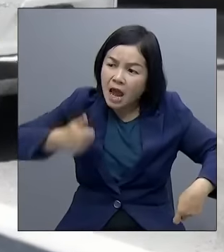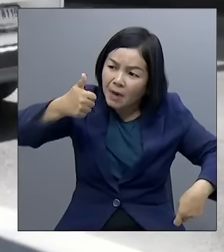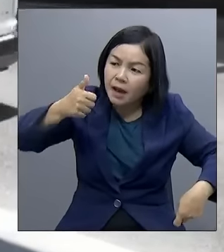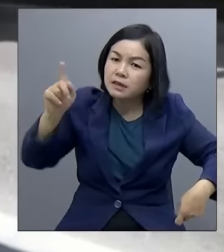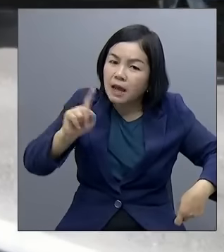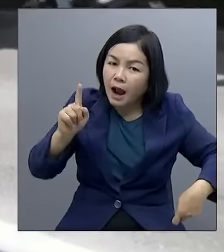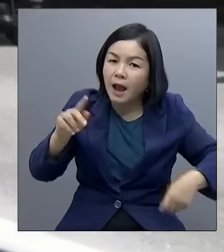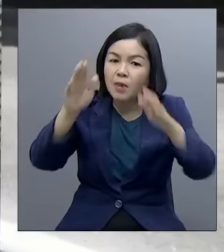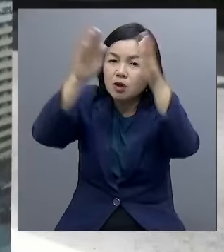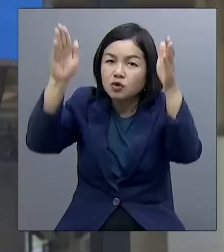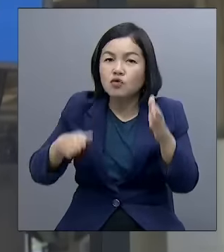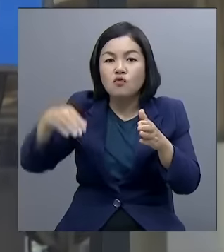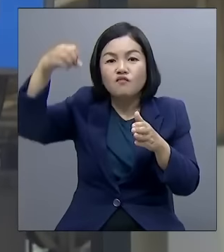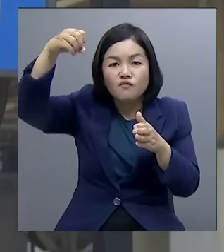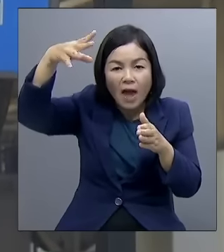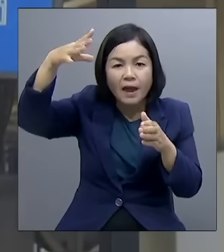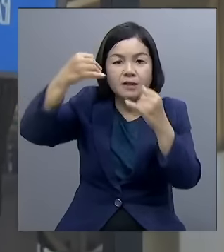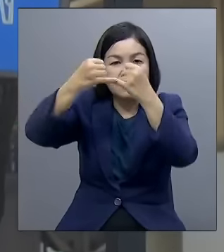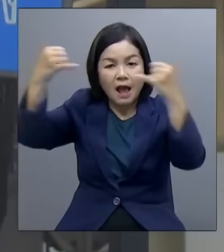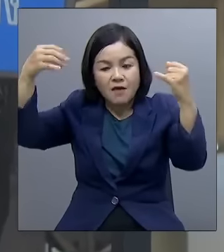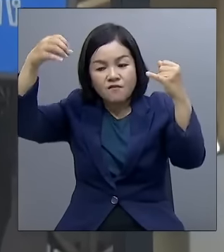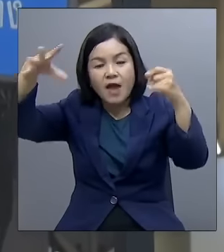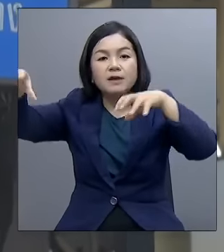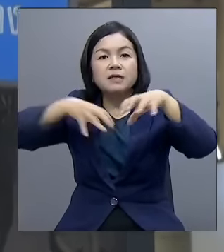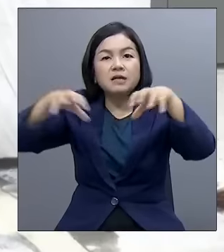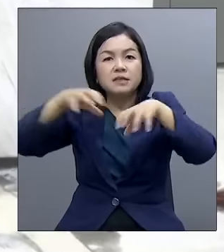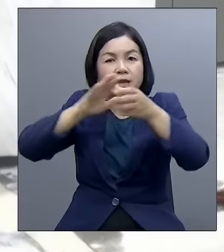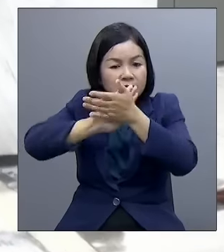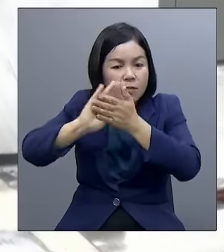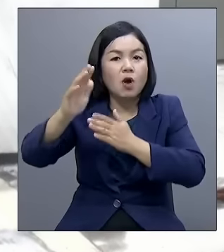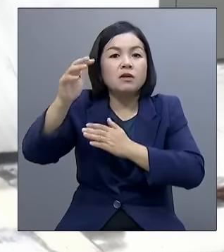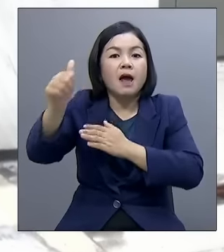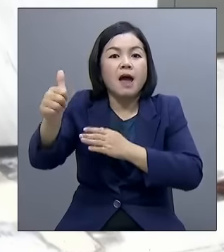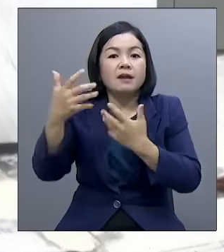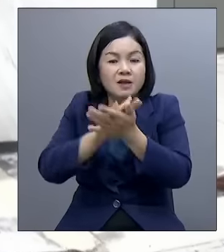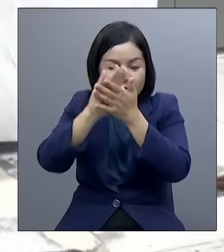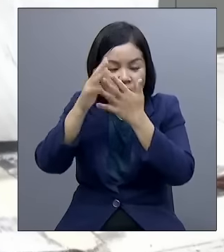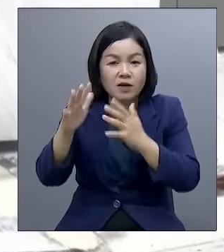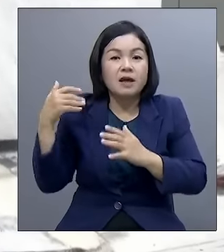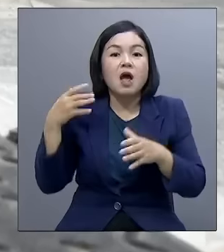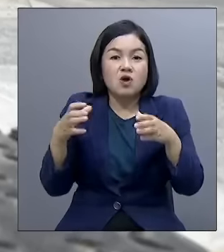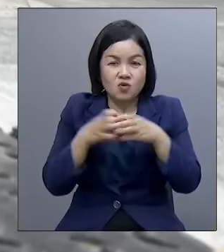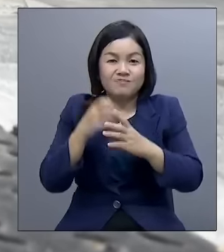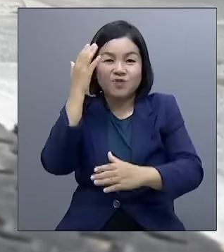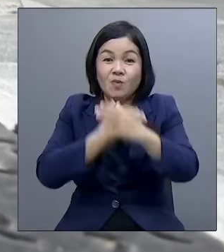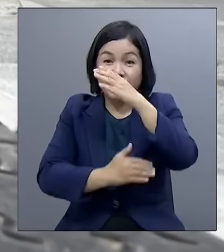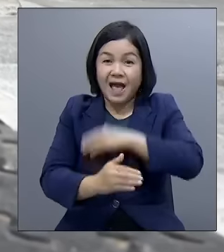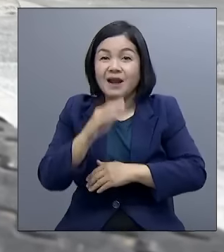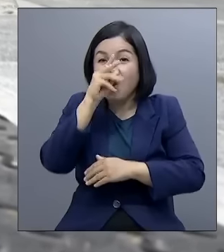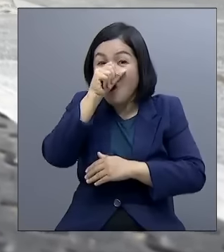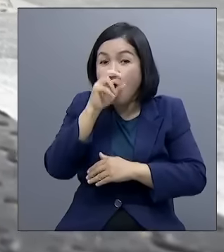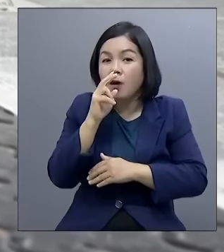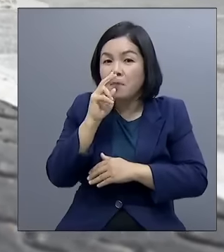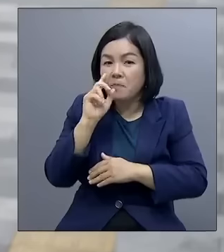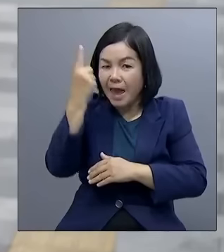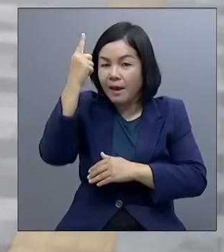ตู้ไฟเรื่องท่อร้อยสายอะไรเงี้ยครับเราก็จัดระเบียบไปในคราวเดียวกันเลยครับหลังจากจะเสร็จแล้วเดี๋ยวเราให้กลุ่มคนพิการมาช่วยออดิตตรวจสอบอีกรอบนึงครับกลุ่ม